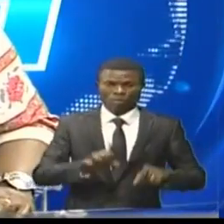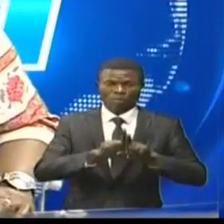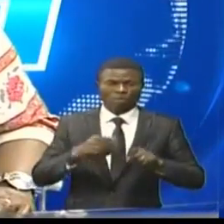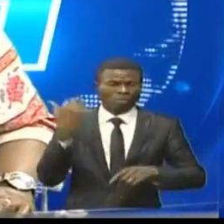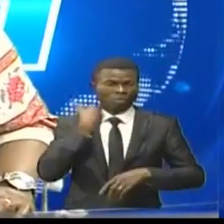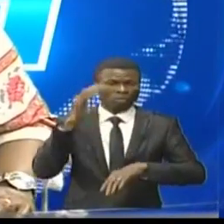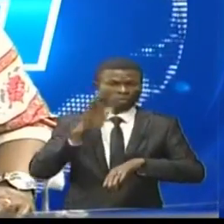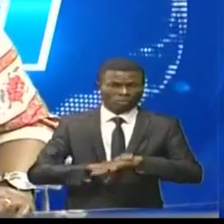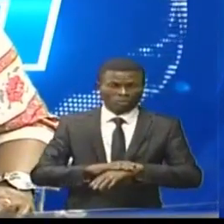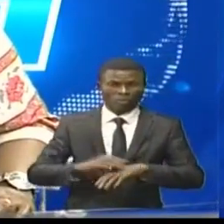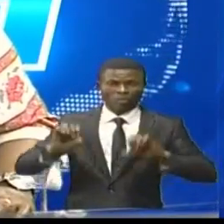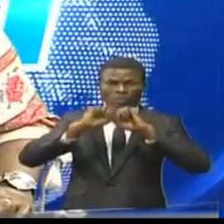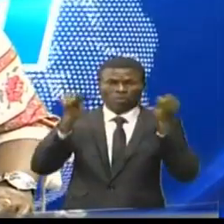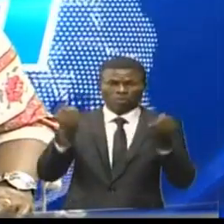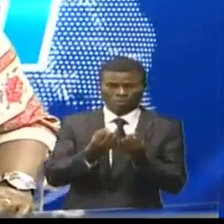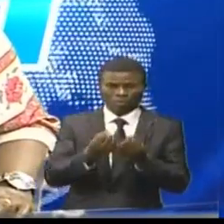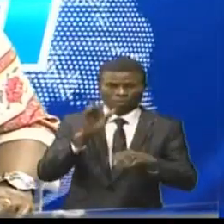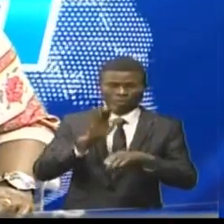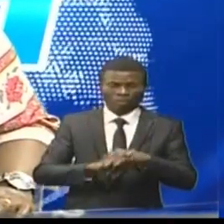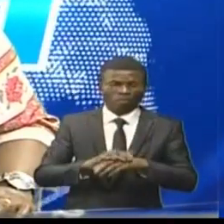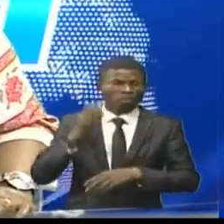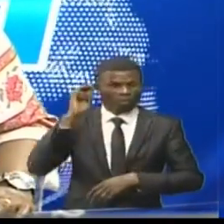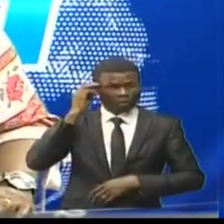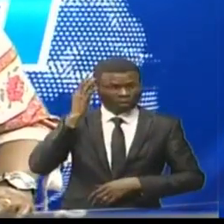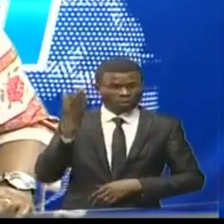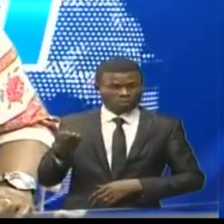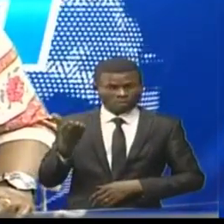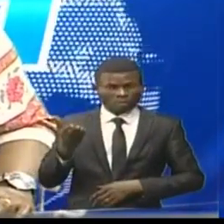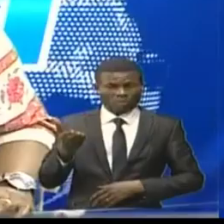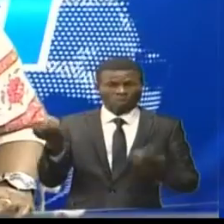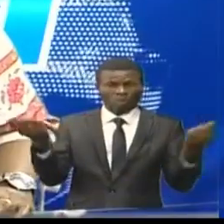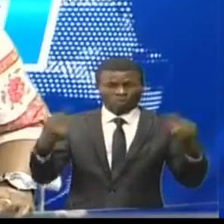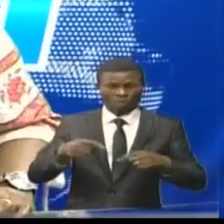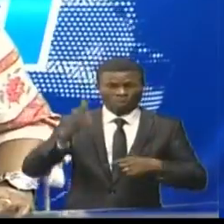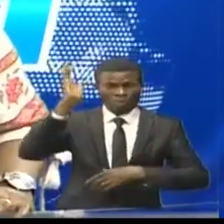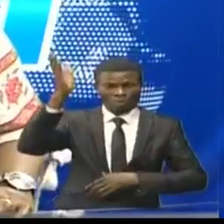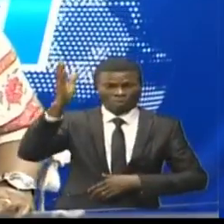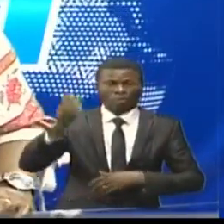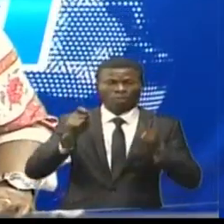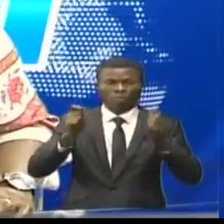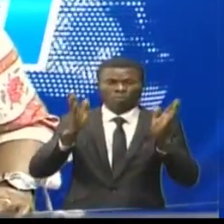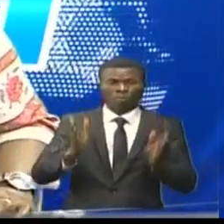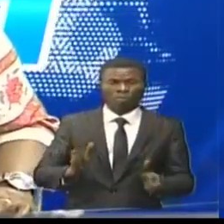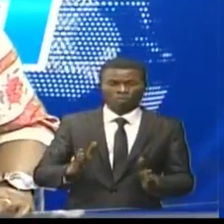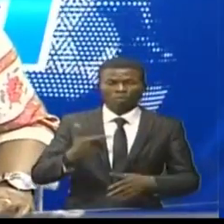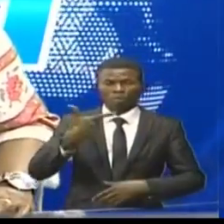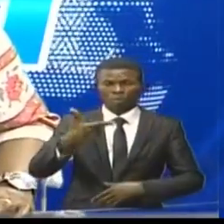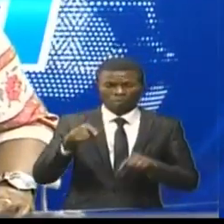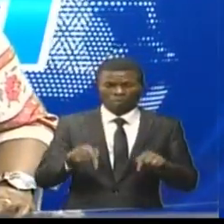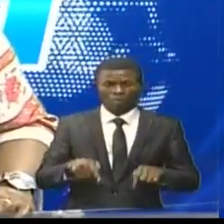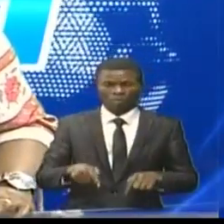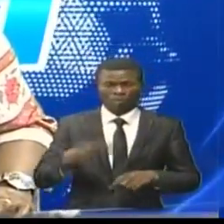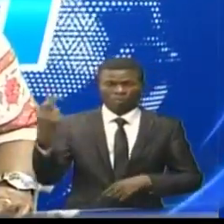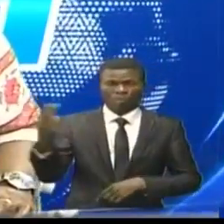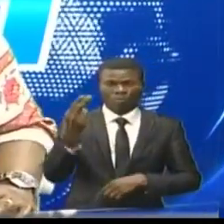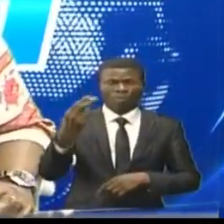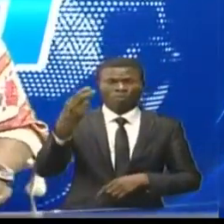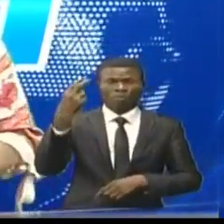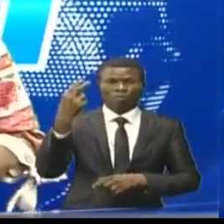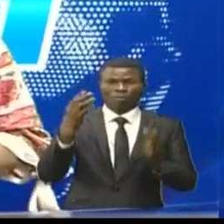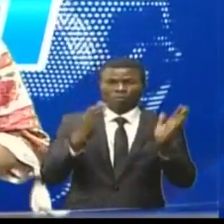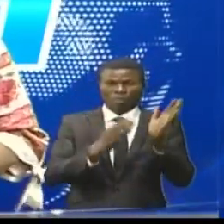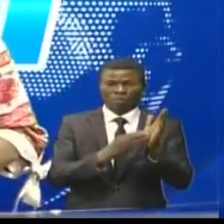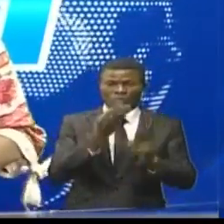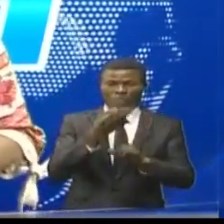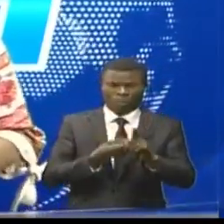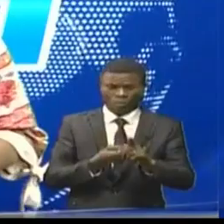et les communautés vivant avec le VIH-SIDA lors de la conférence de presse tenue ce mardi 20 septembre